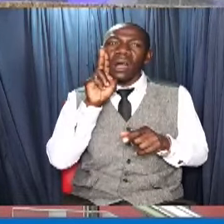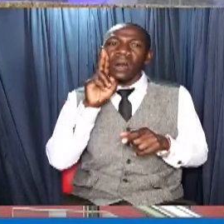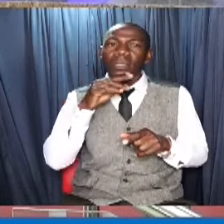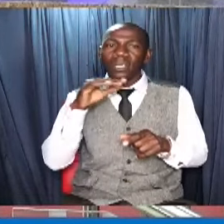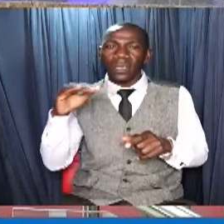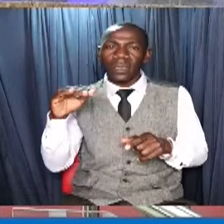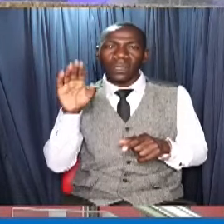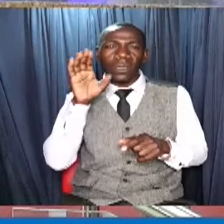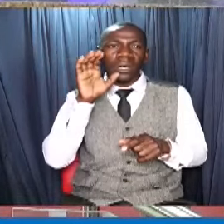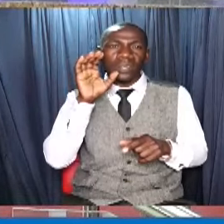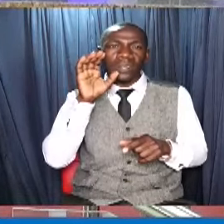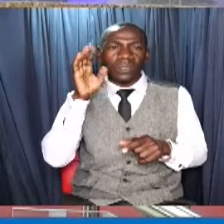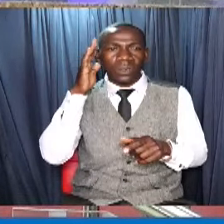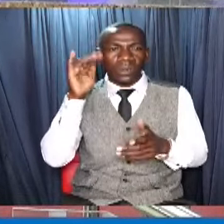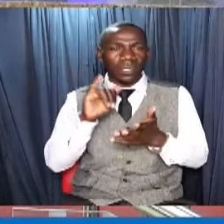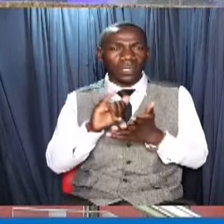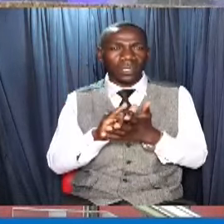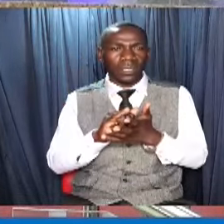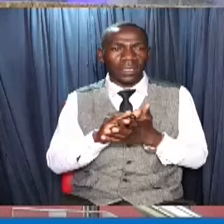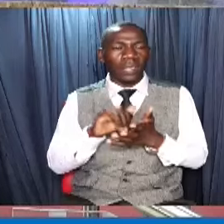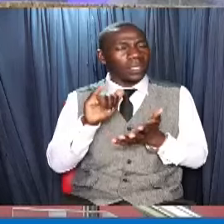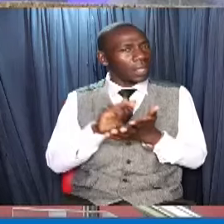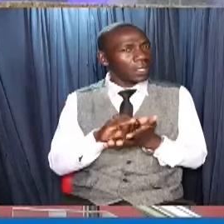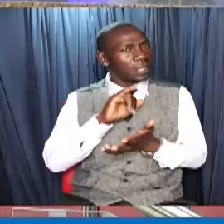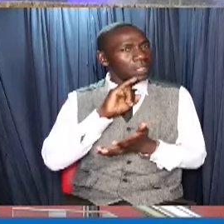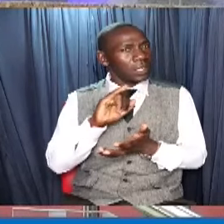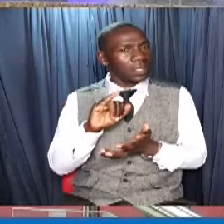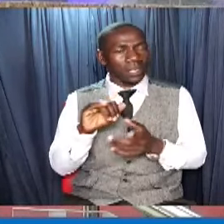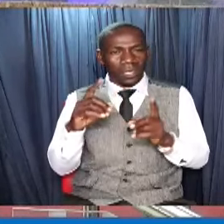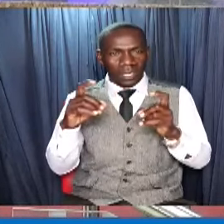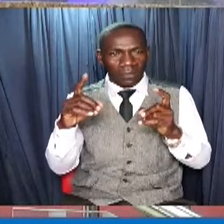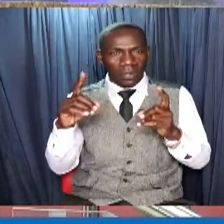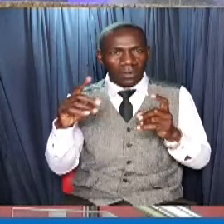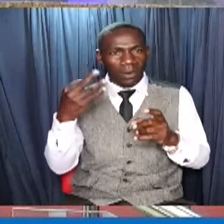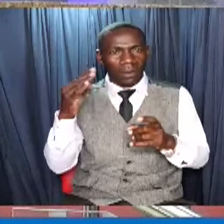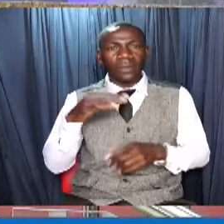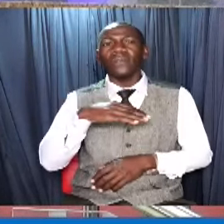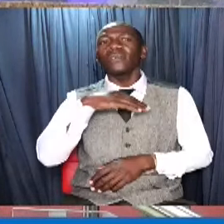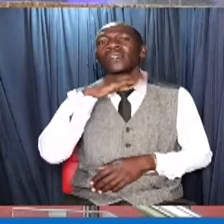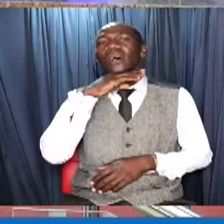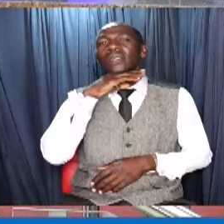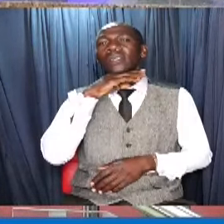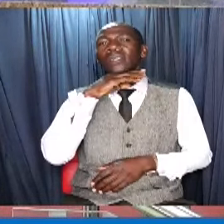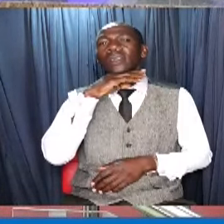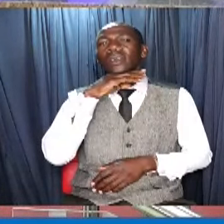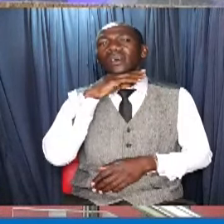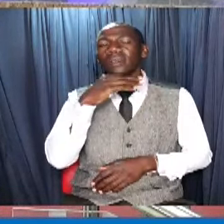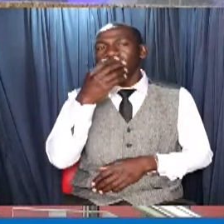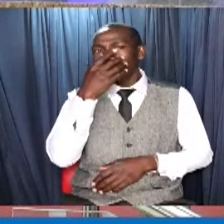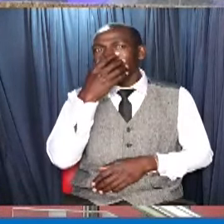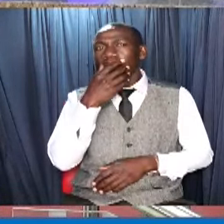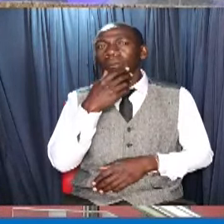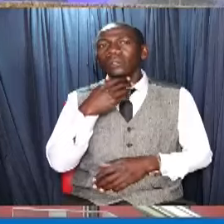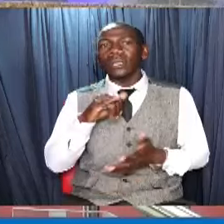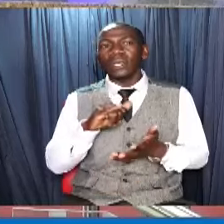your cousin. Wanajua hiyo. They know that. Hiyo. That. Ni dhambi ya mauti. It's a disease of death. Homa lijalo.